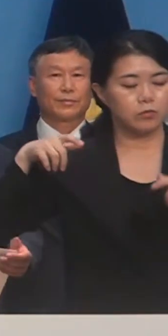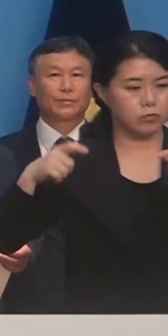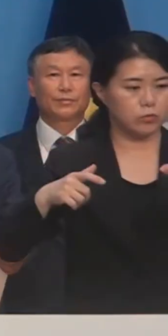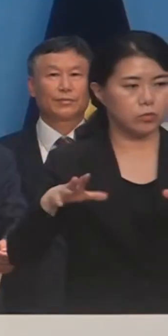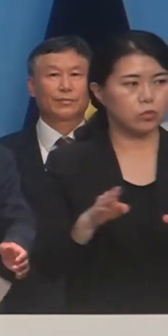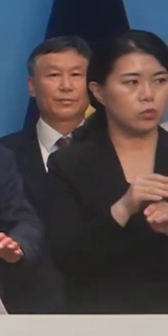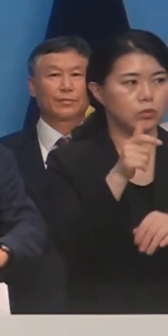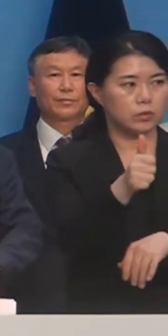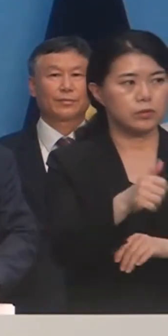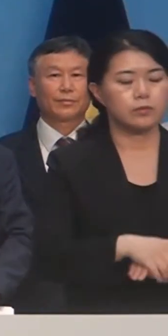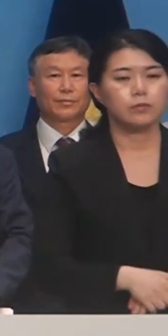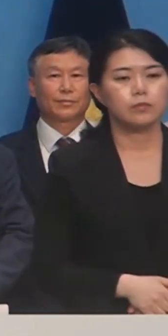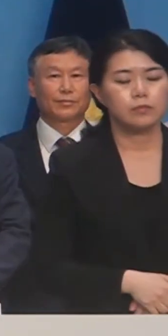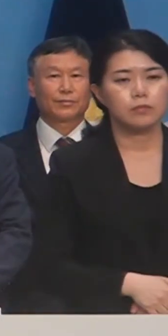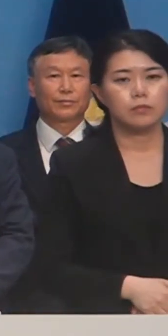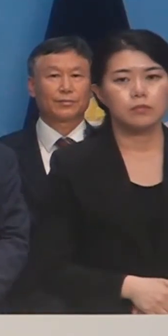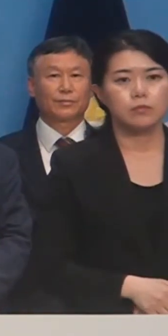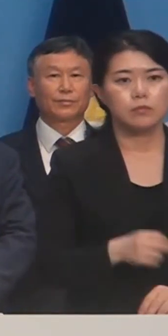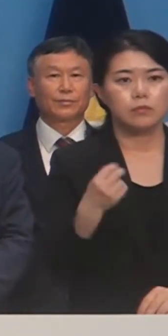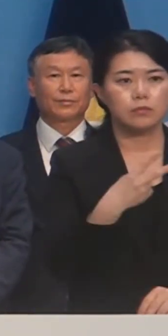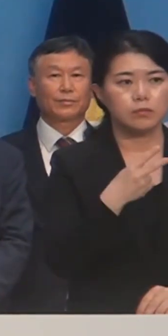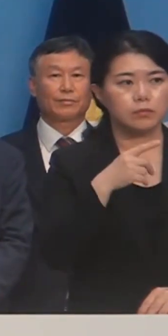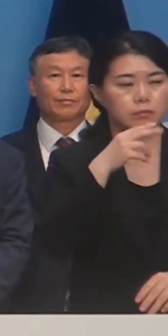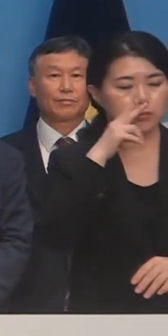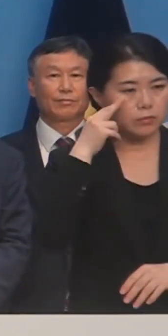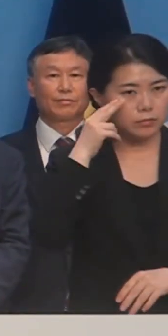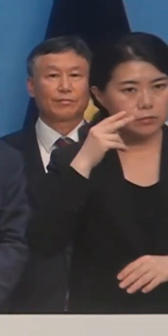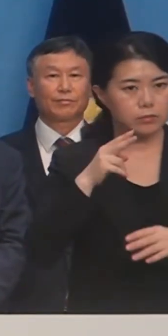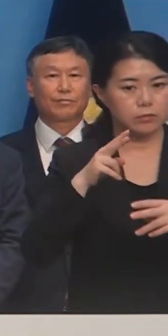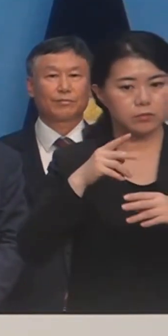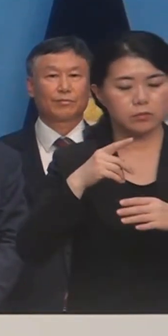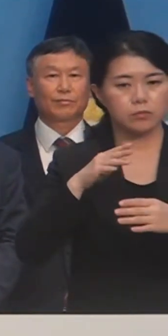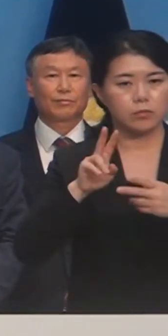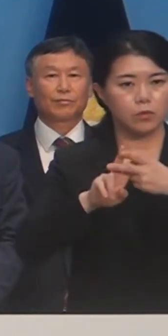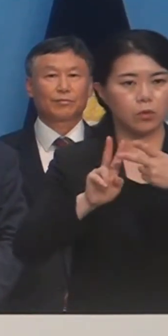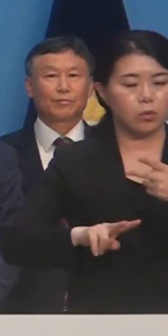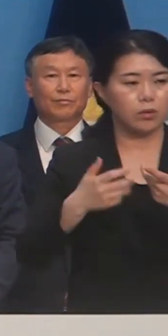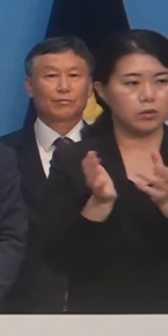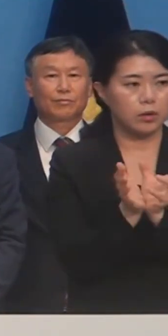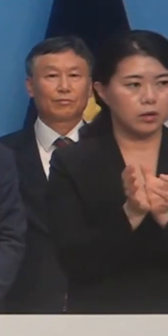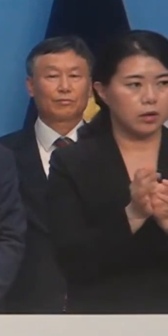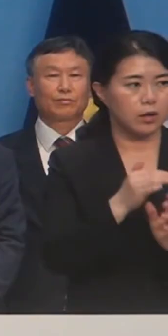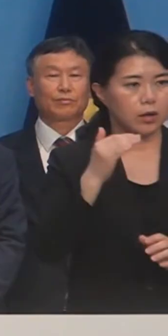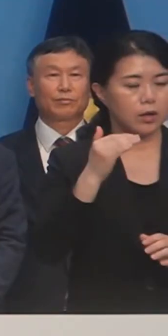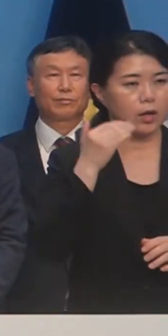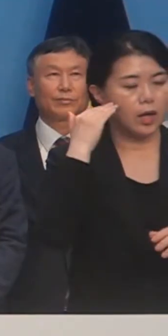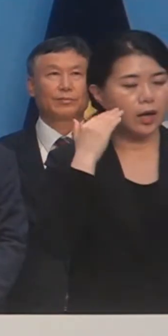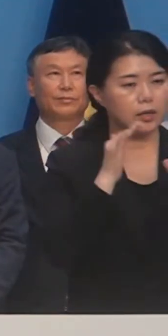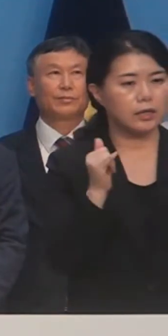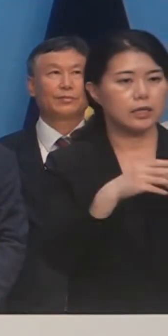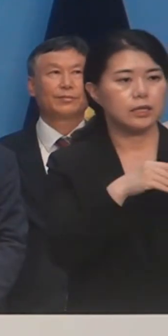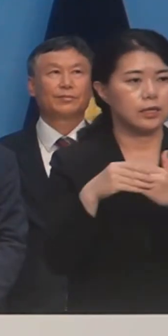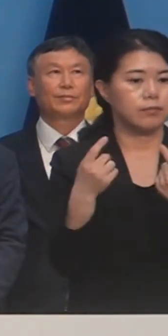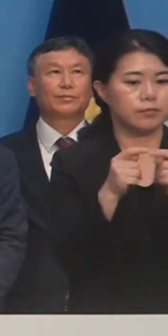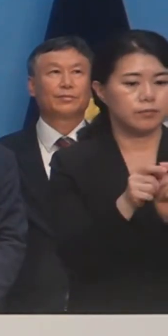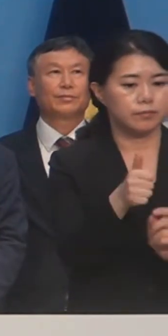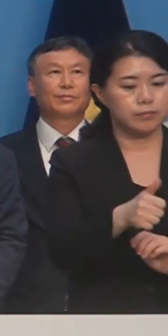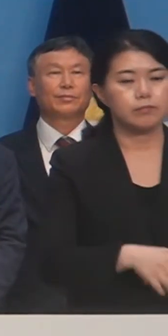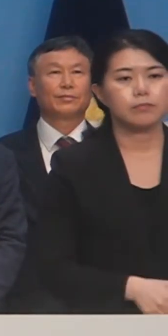총회장이고 또 이 공화당 필승 한인팀을 리더하고 있는 김혜창